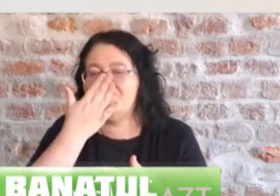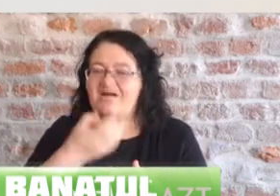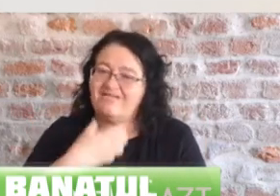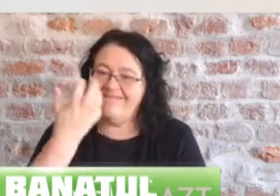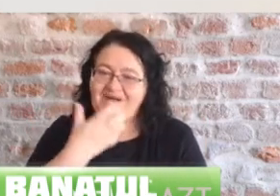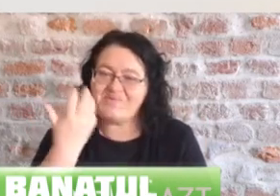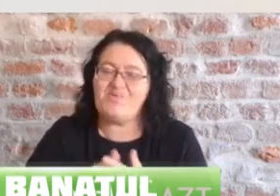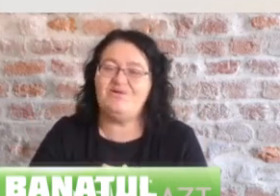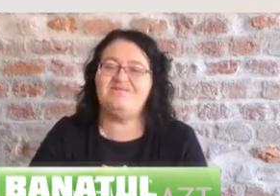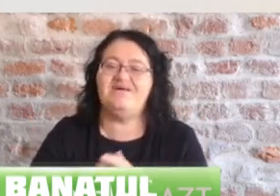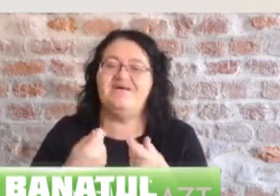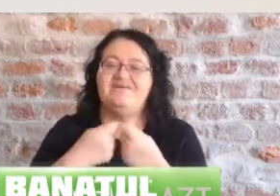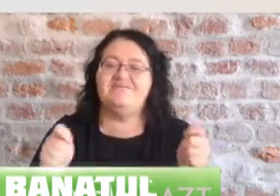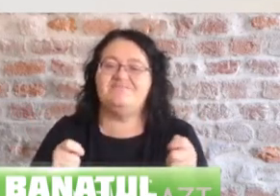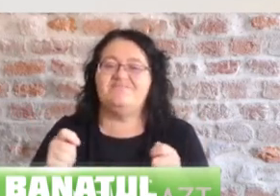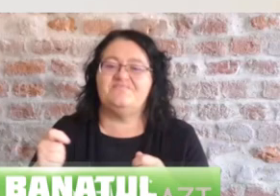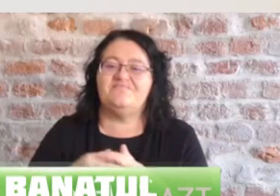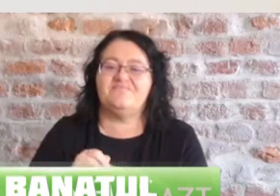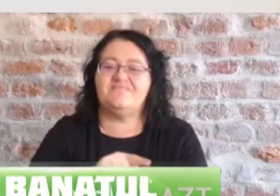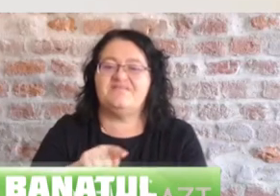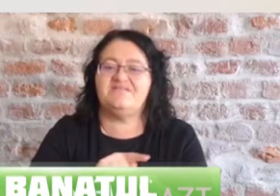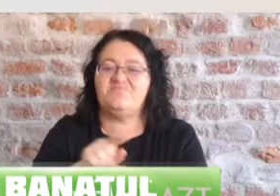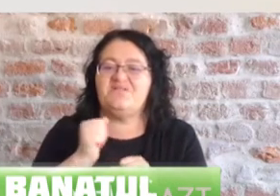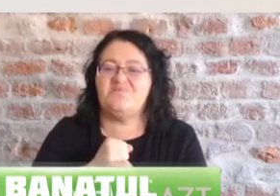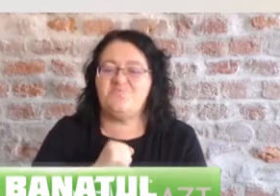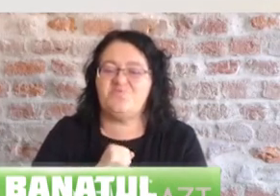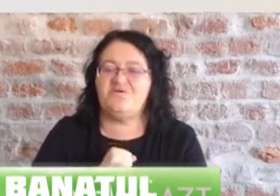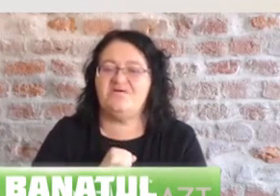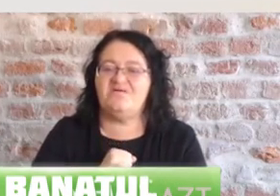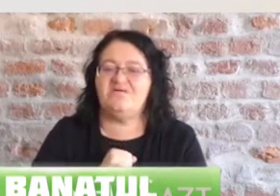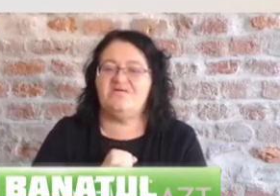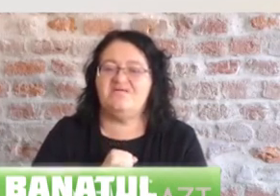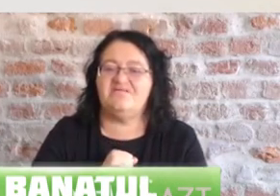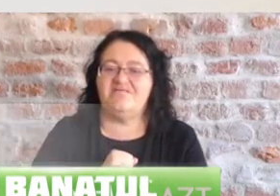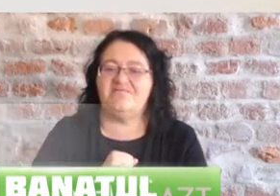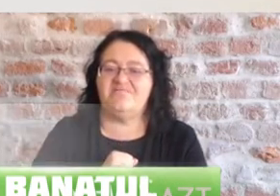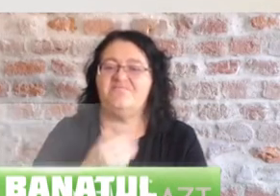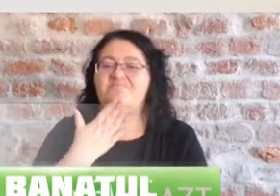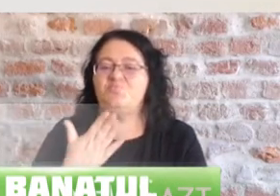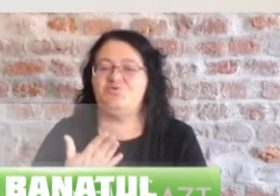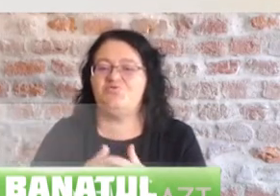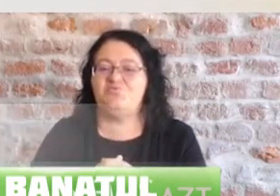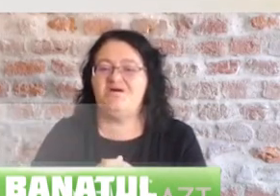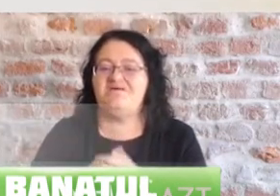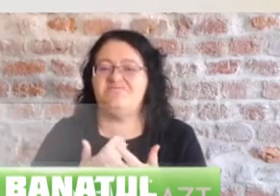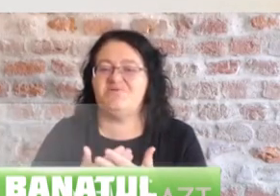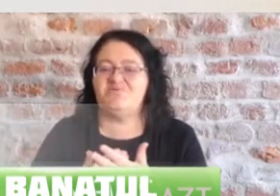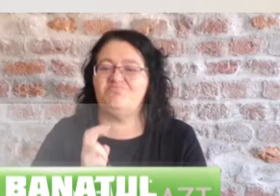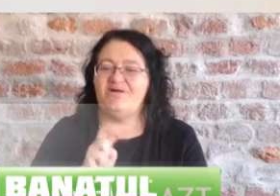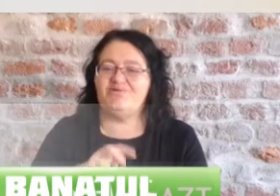celor una jumătate, aproape 2 ani de fapt de muncă, împreună cu Daniela, care îi mulțumesc astfel